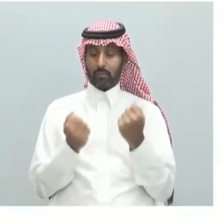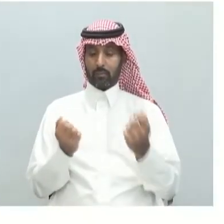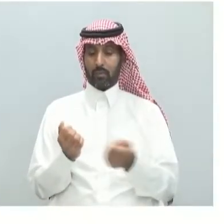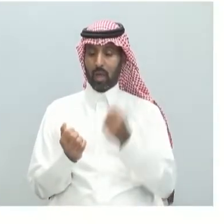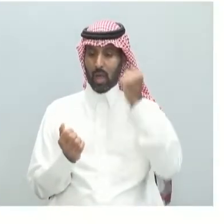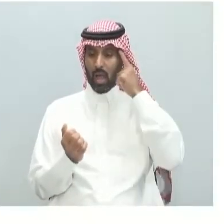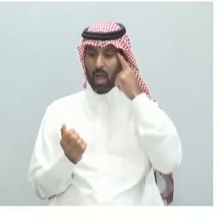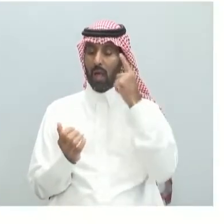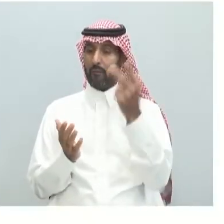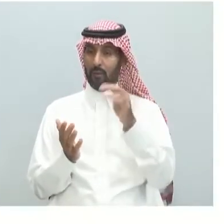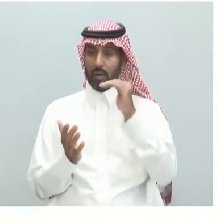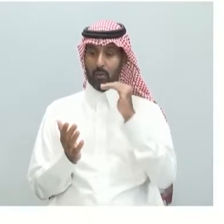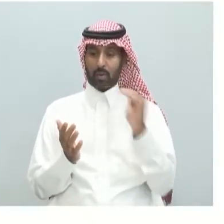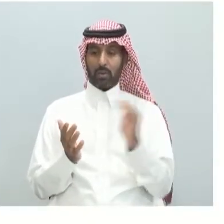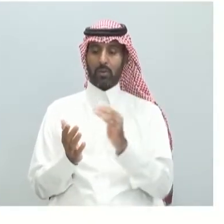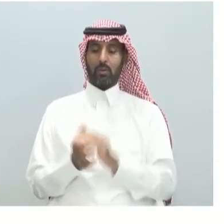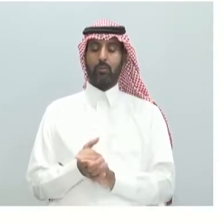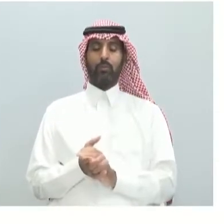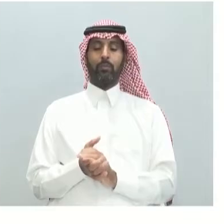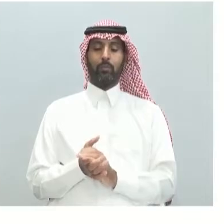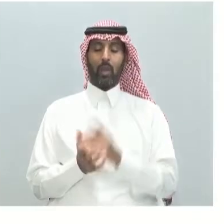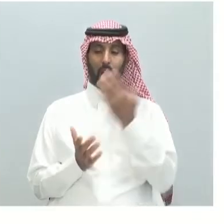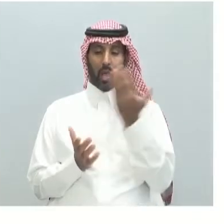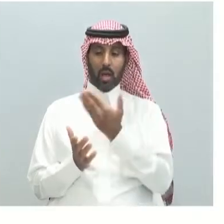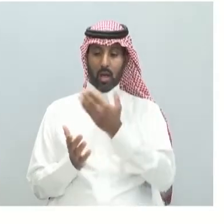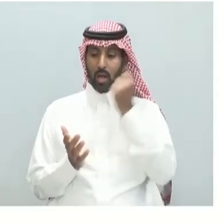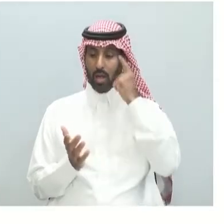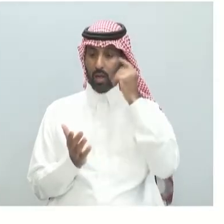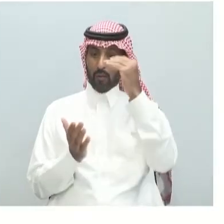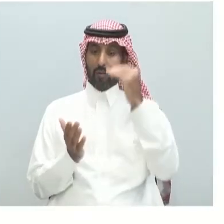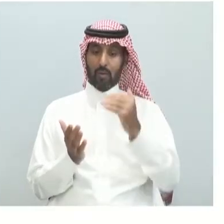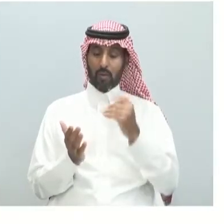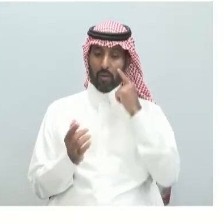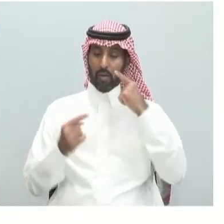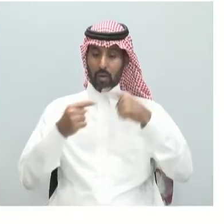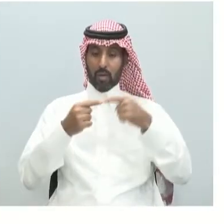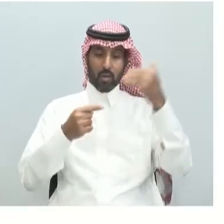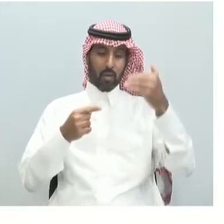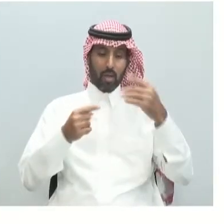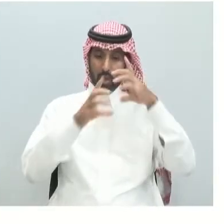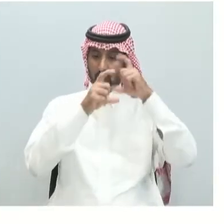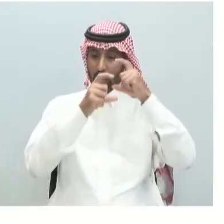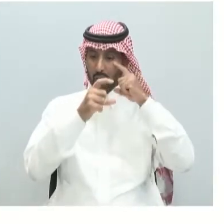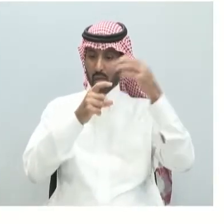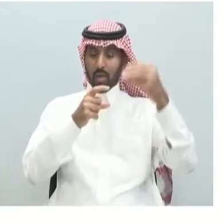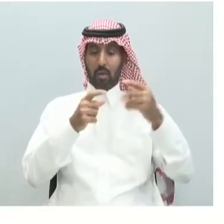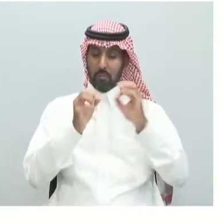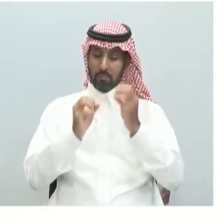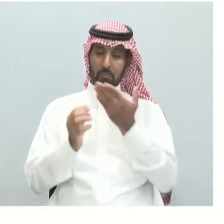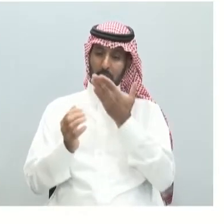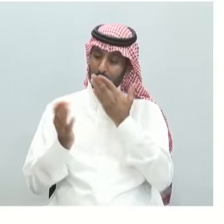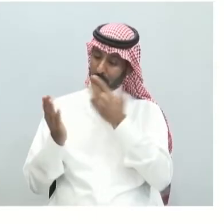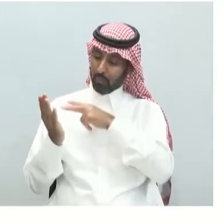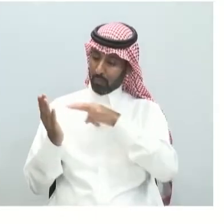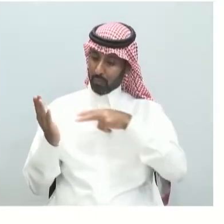افهم واجيب اقرا الفقرات المقابله للصور قراءه صامته